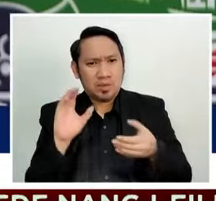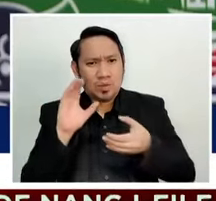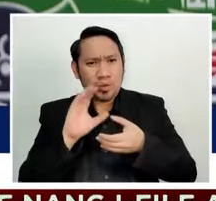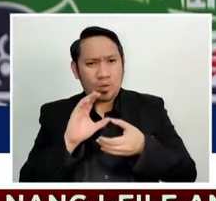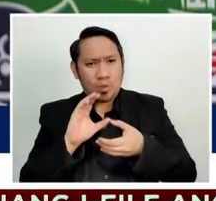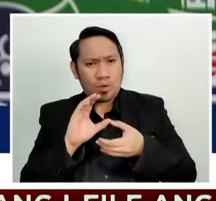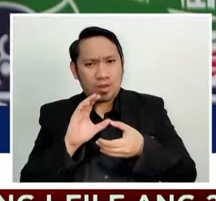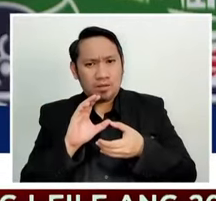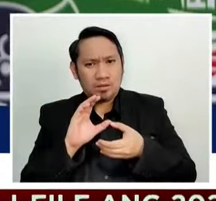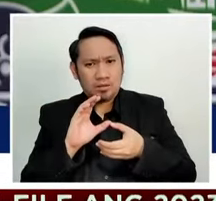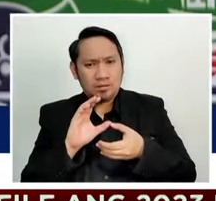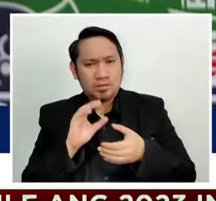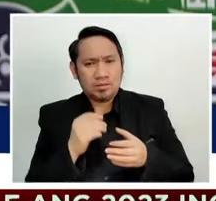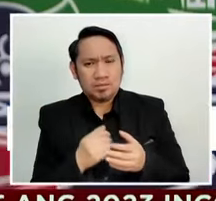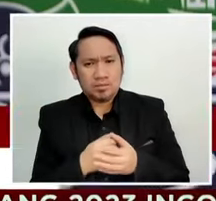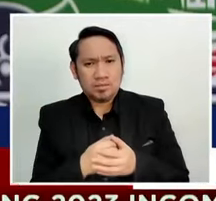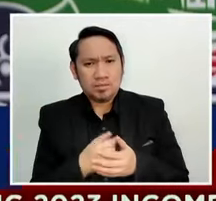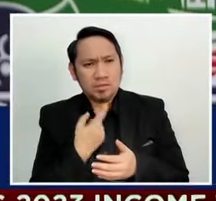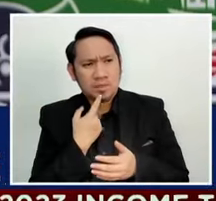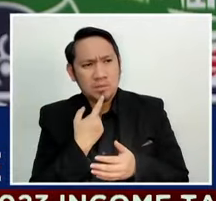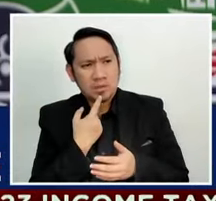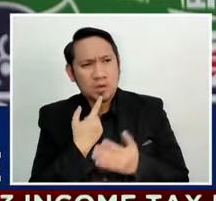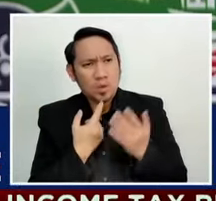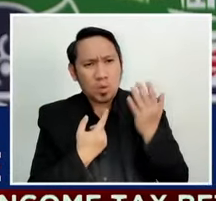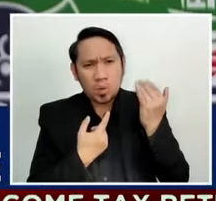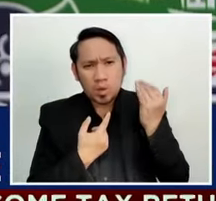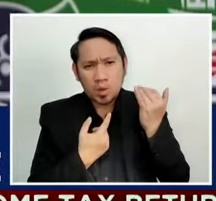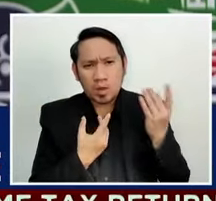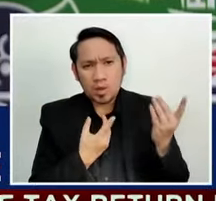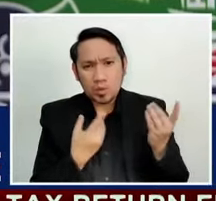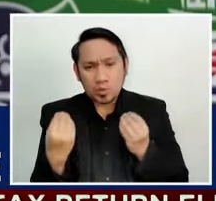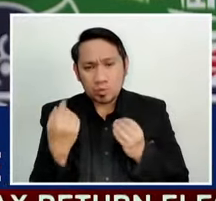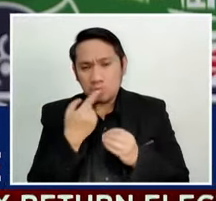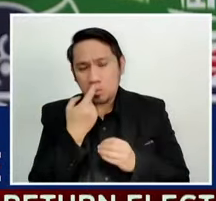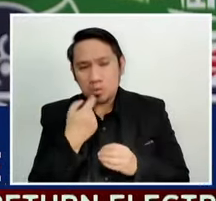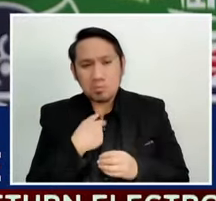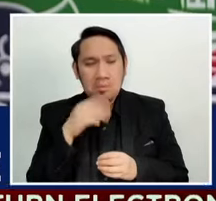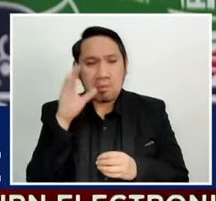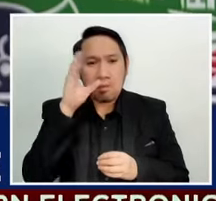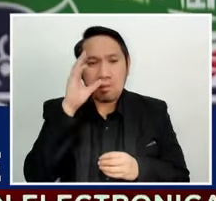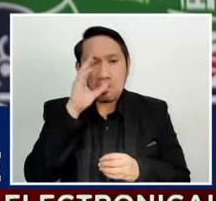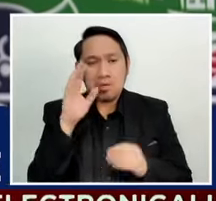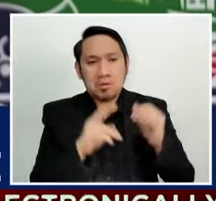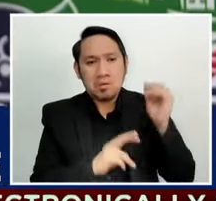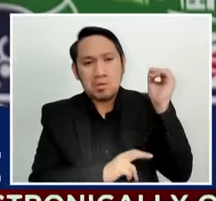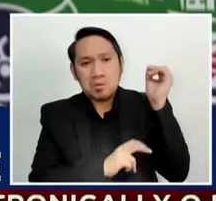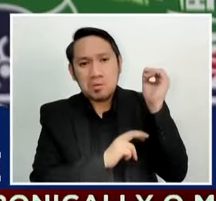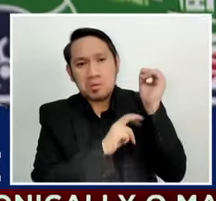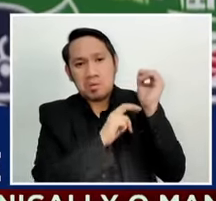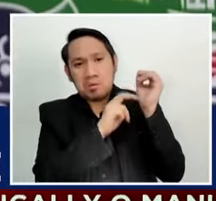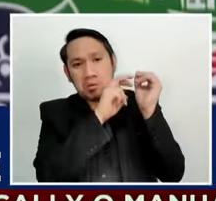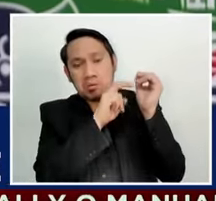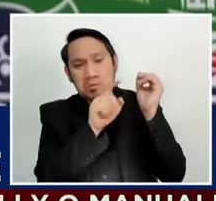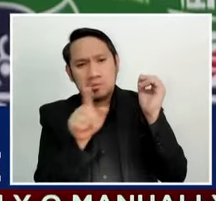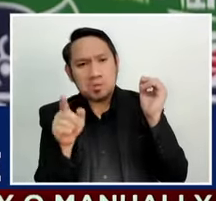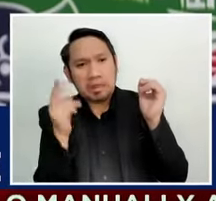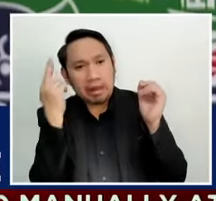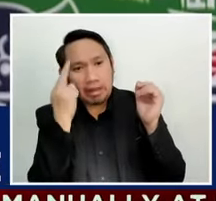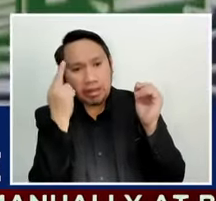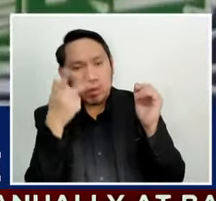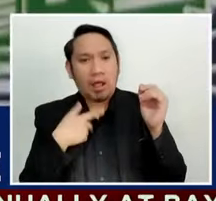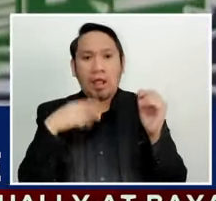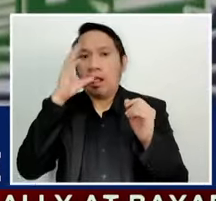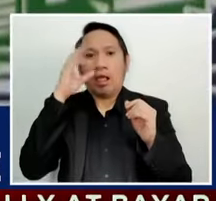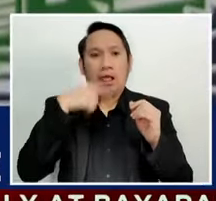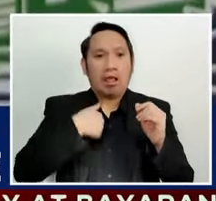kanya, bakit niya ginagawa daw, mayroon mga naghahanap sa kanya, kaya umaakit sa mga taas-taas ng poste o kaya mga